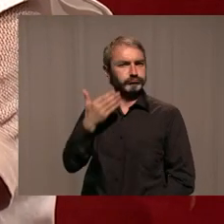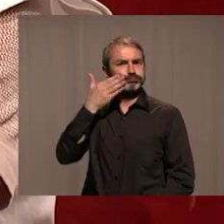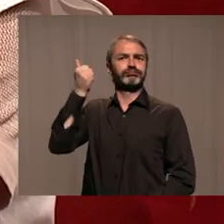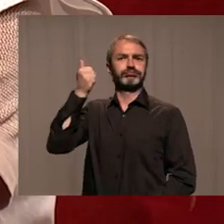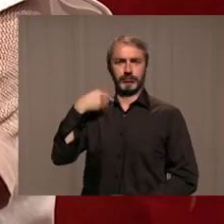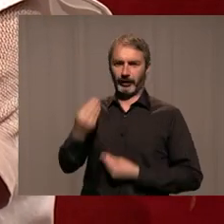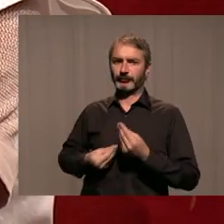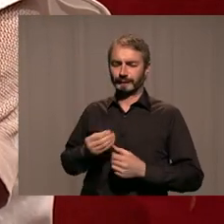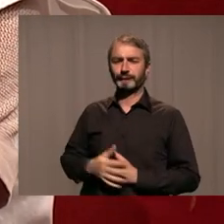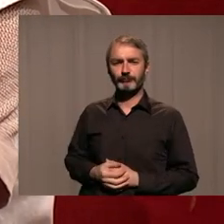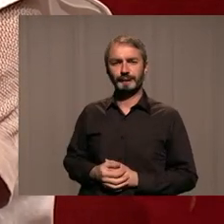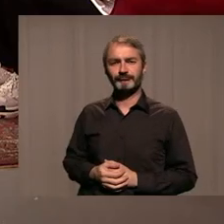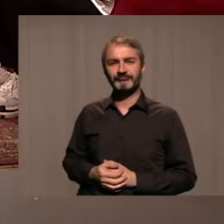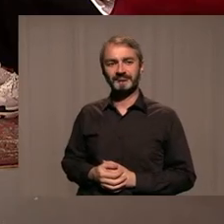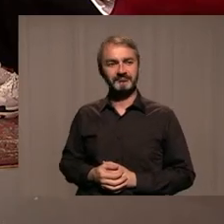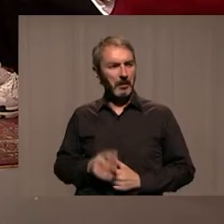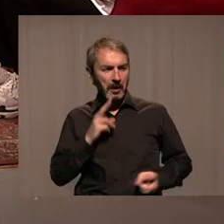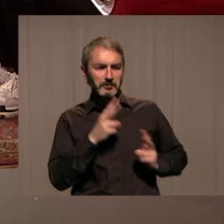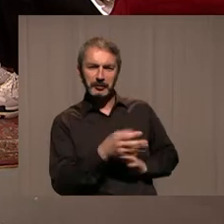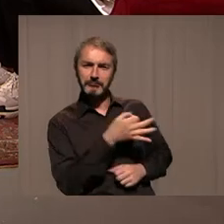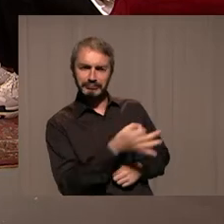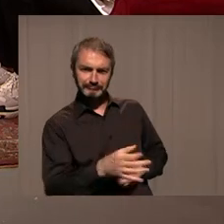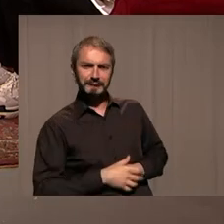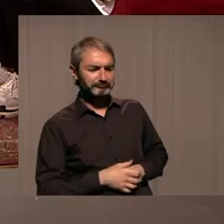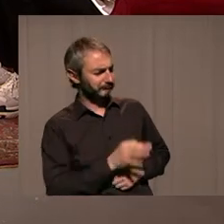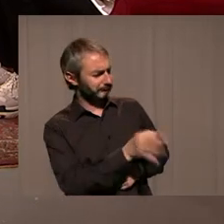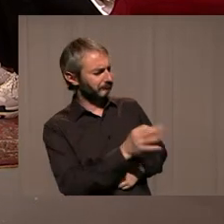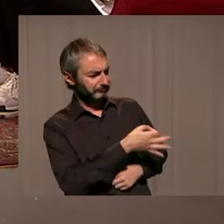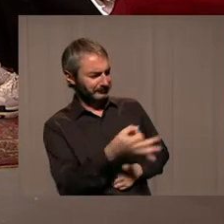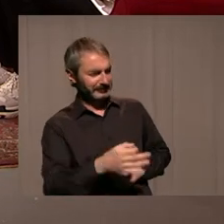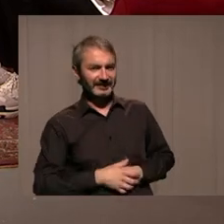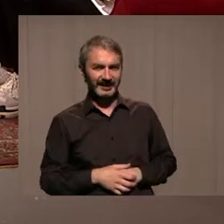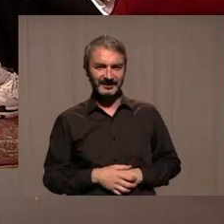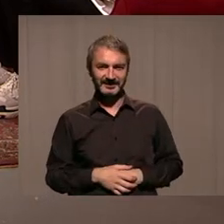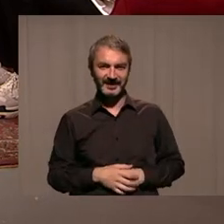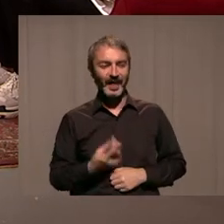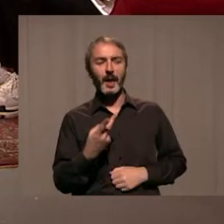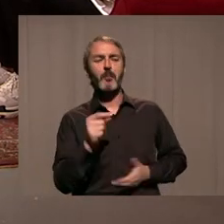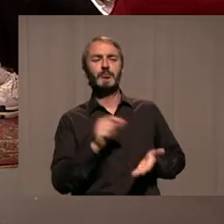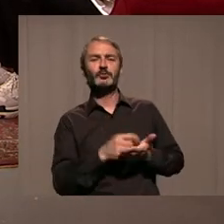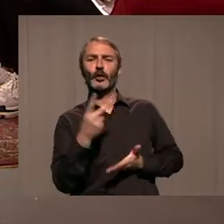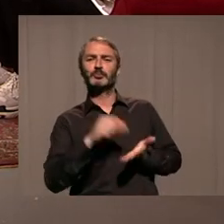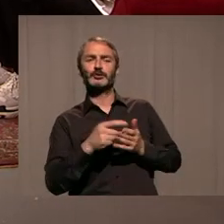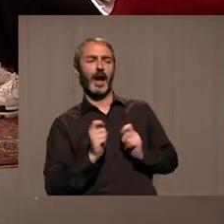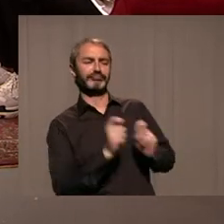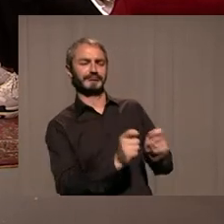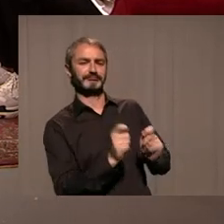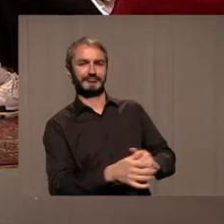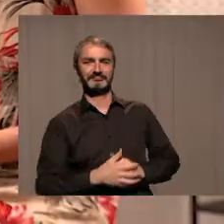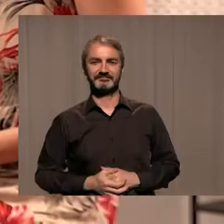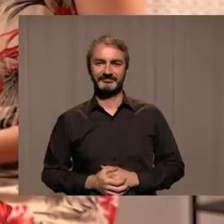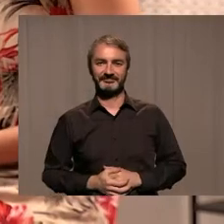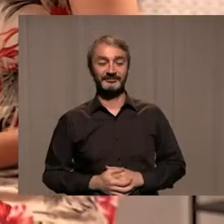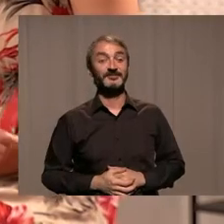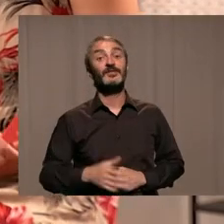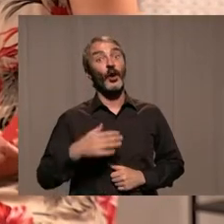hecho. És la resposta correcta. És correcta. Sí, és una resposta que està bé. Dos punts per l'Eder. Perdona, Eder, però jo havia